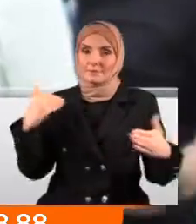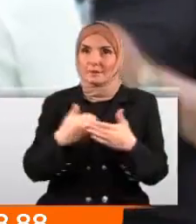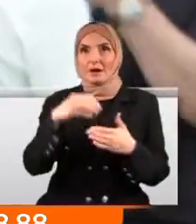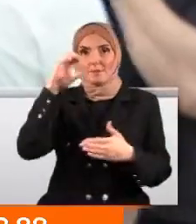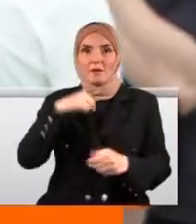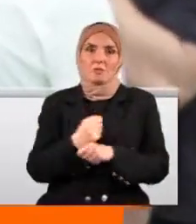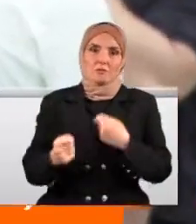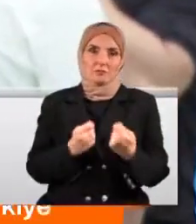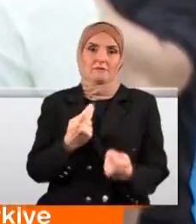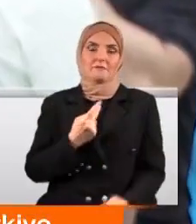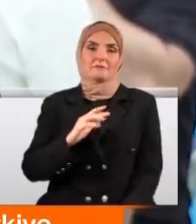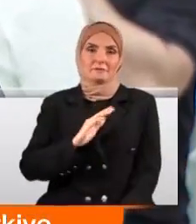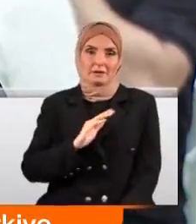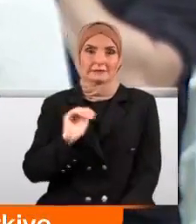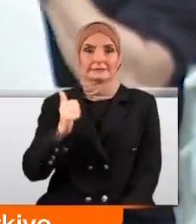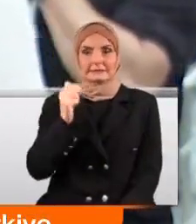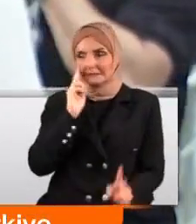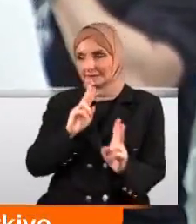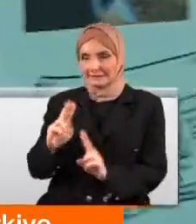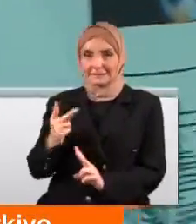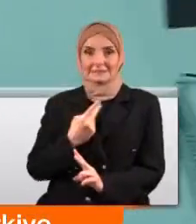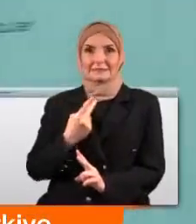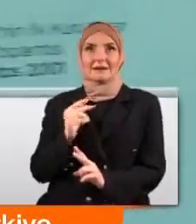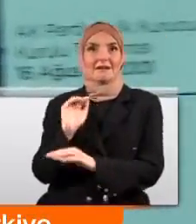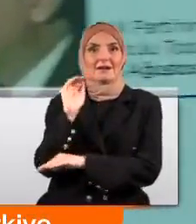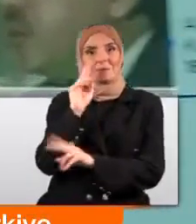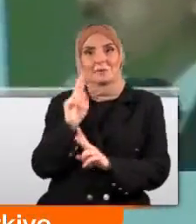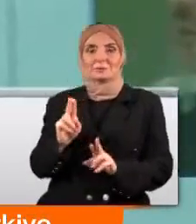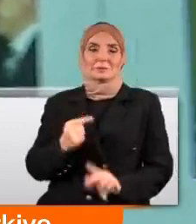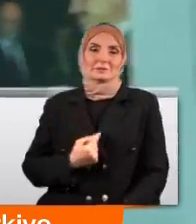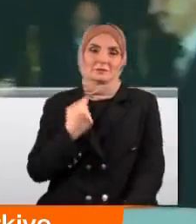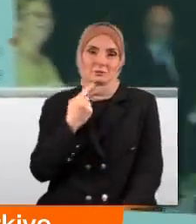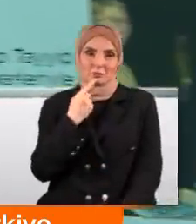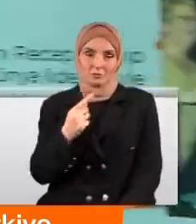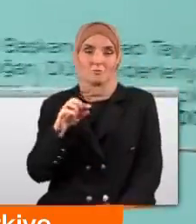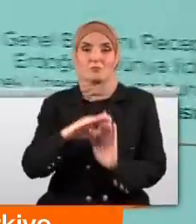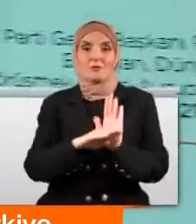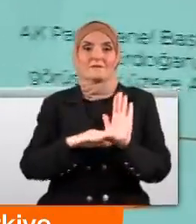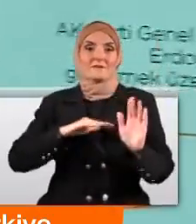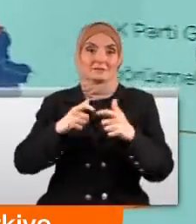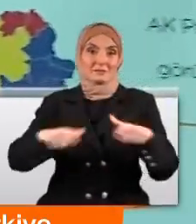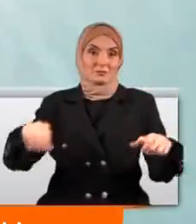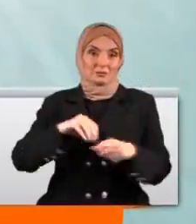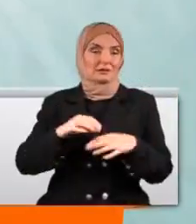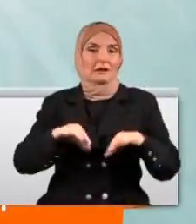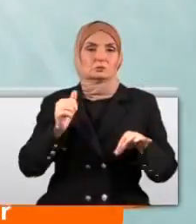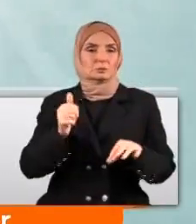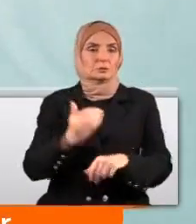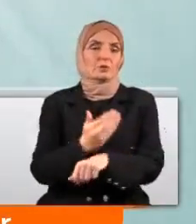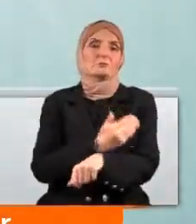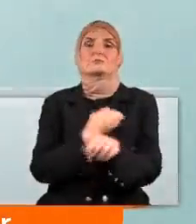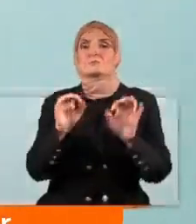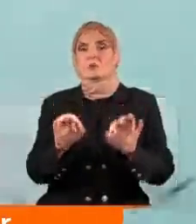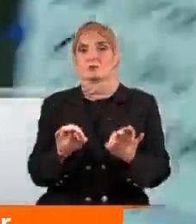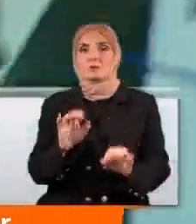insanım. Geriye dönüp baktığımda hayatıma bakmış hissediyorum kendimi. Programın yapıldığı salonda hazırlıklar günler öncesinden başladı.